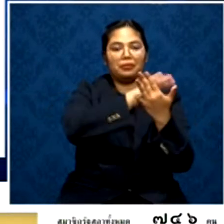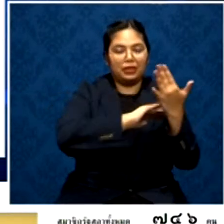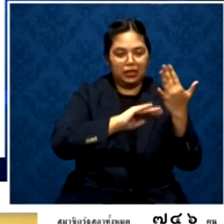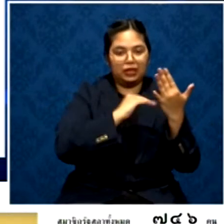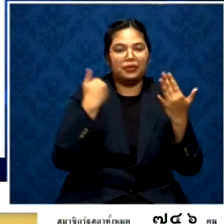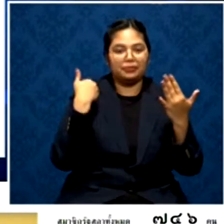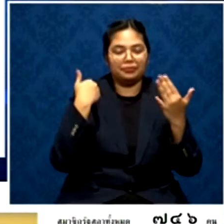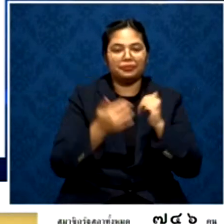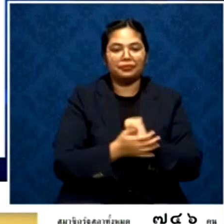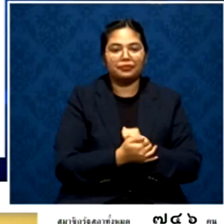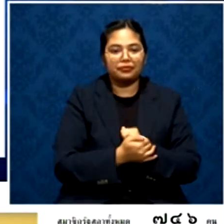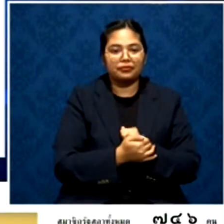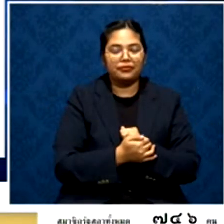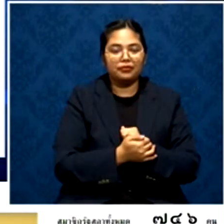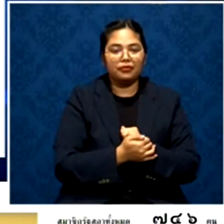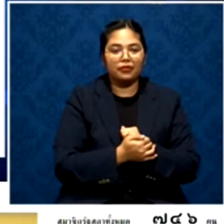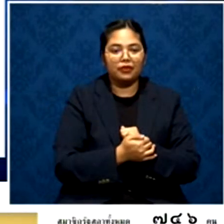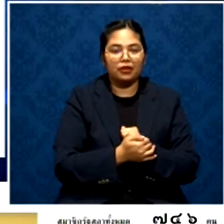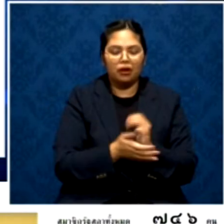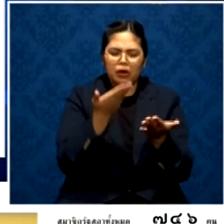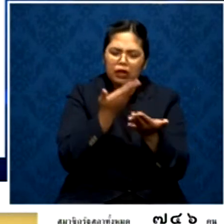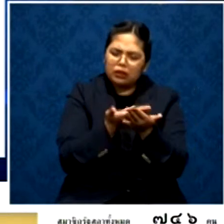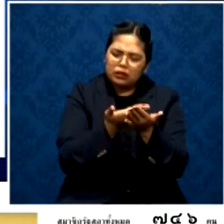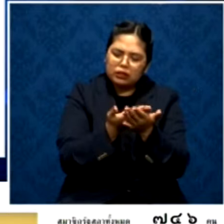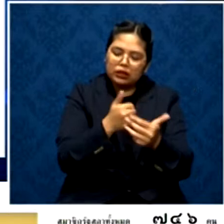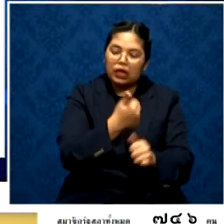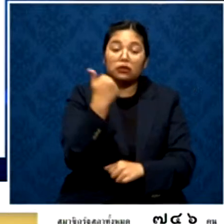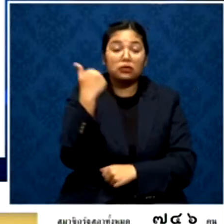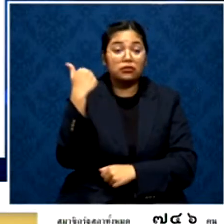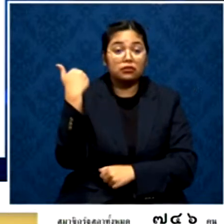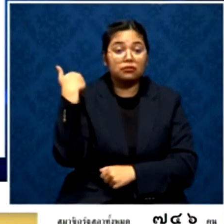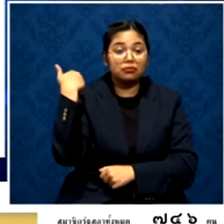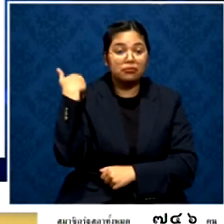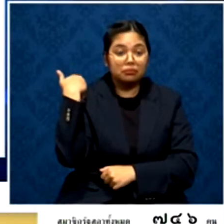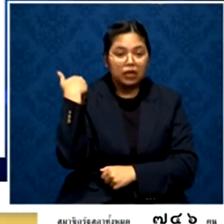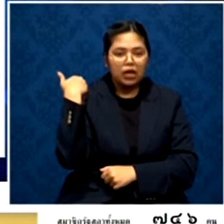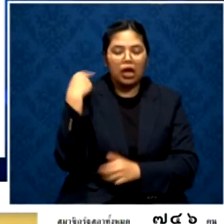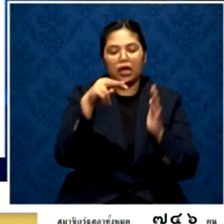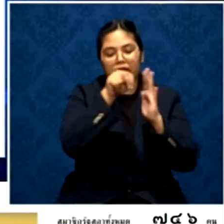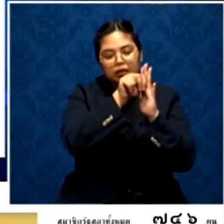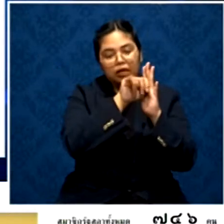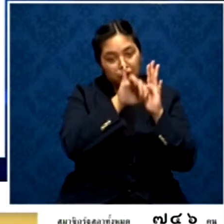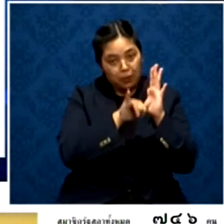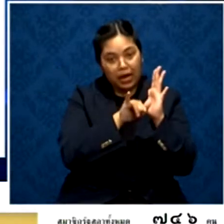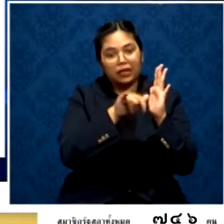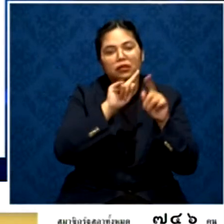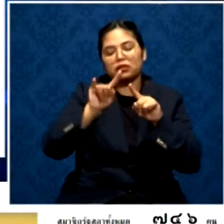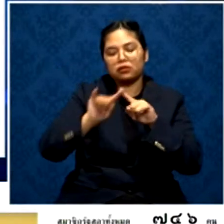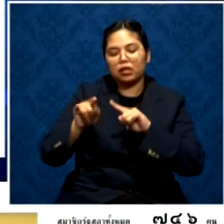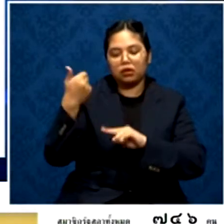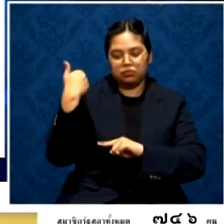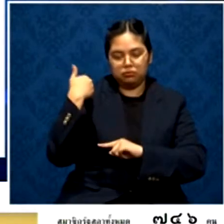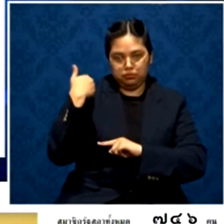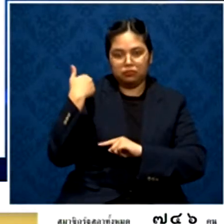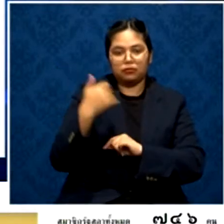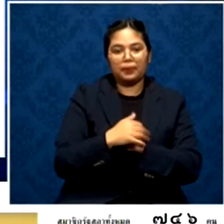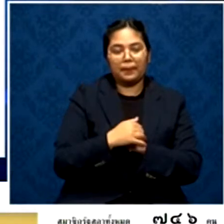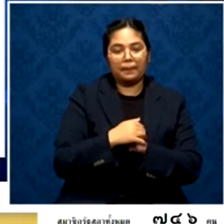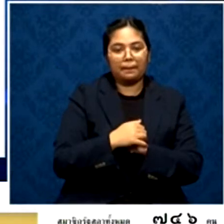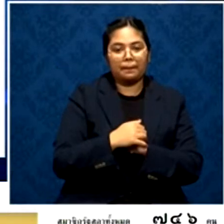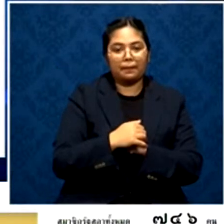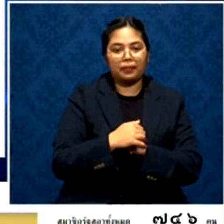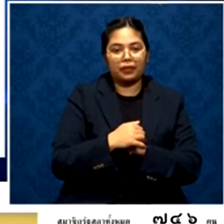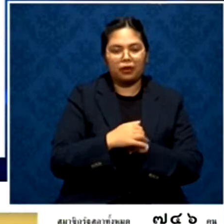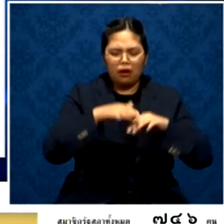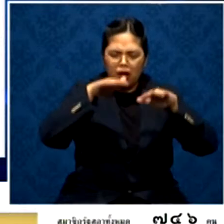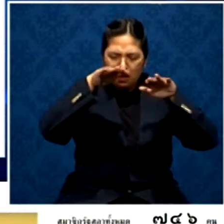ณาใช้เครื่องมือทางการเงินอื่นๆในการสนับสนุนการดำเนินนโยบายเพื่อลดภ